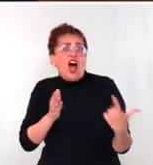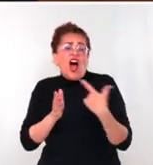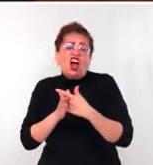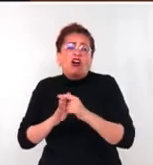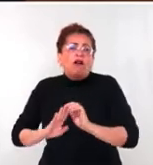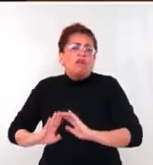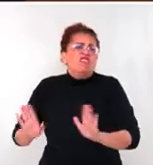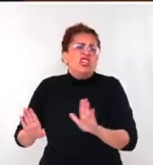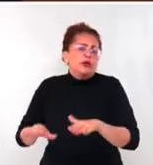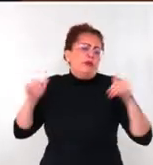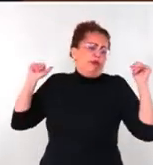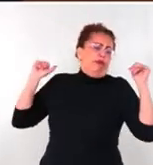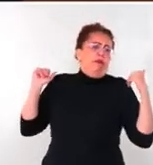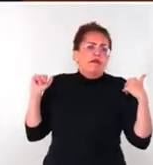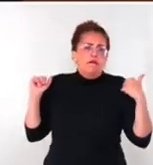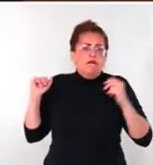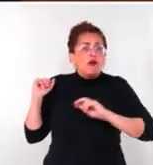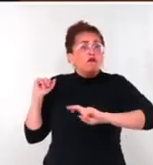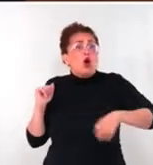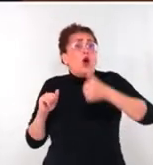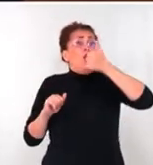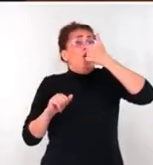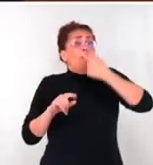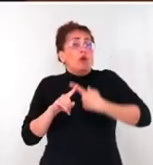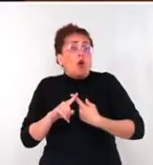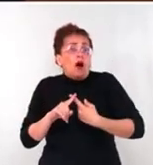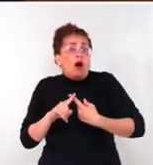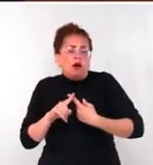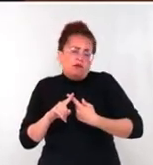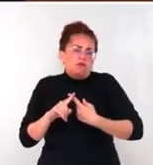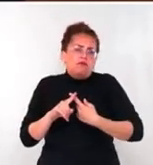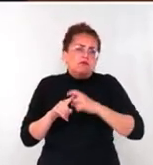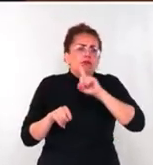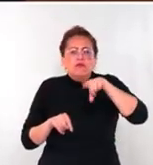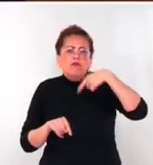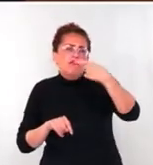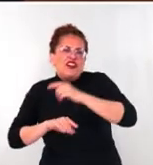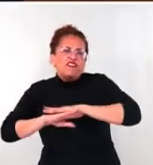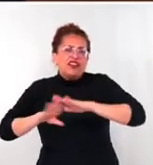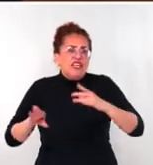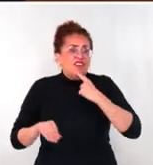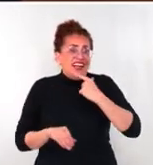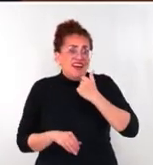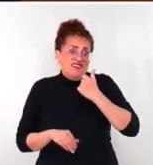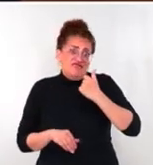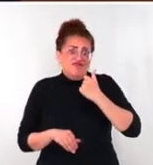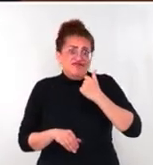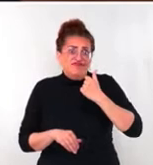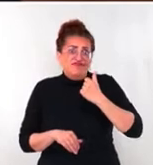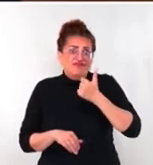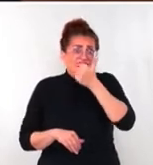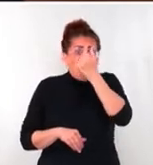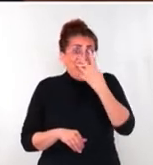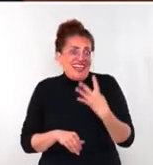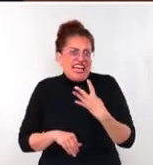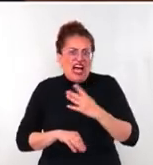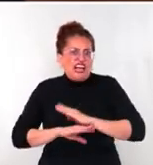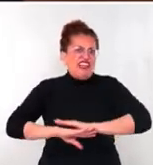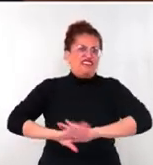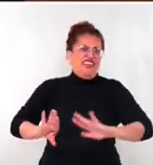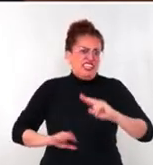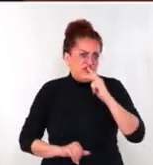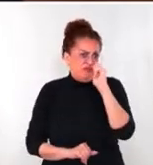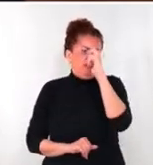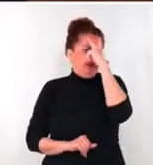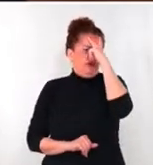voler son vélo, il y en a à peu près 1 sur 4 qui arrête de faire du vélo parce qu'elle considère qu'elle va se refaire voler son vélo. Alors j'aime beaucoup quand